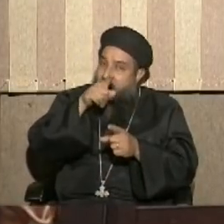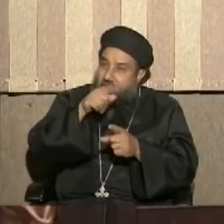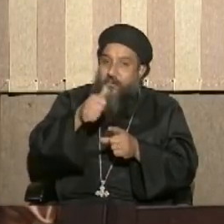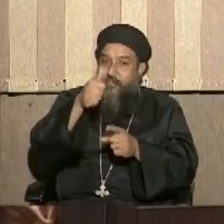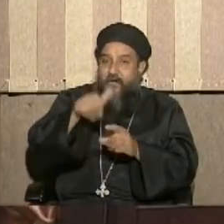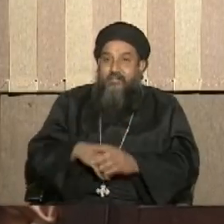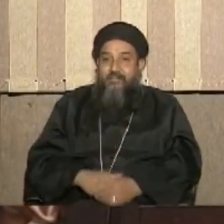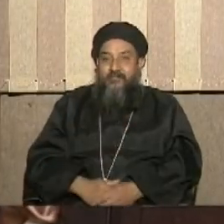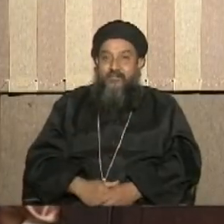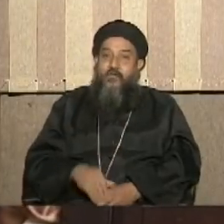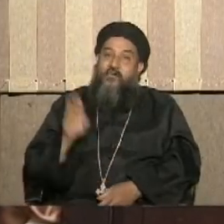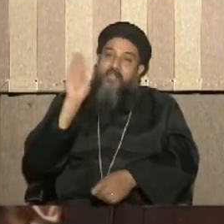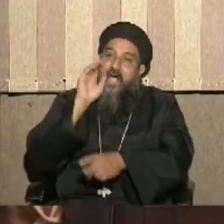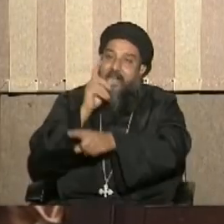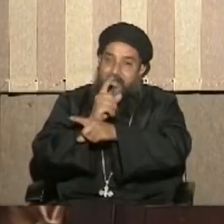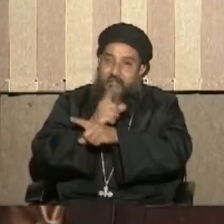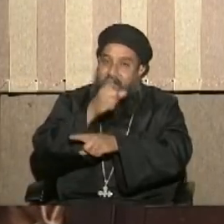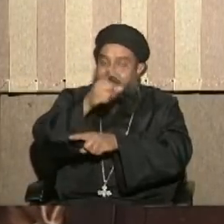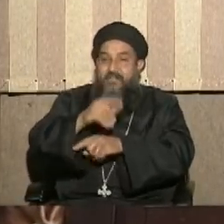الروحيه وارشادك.